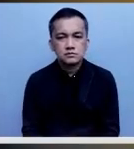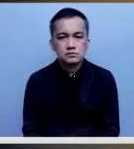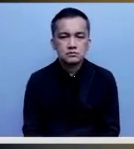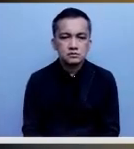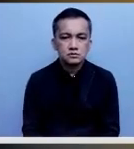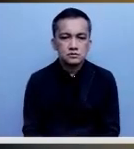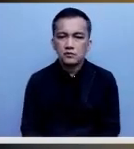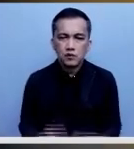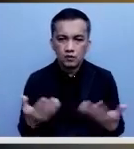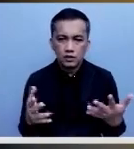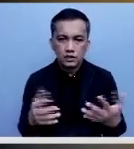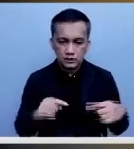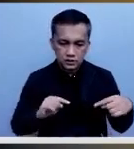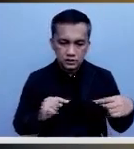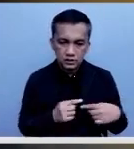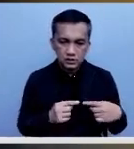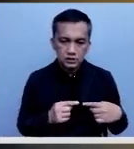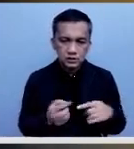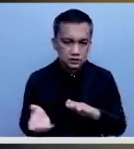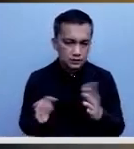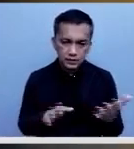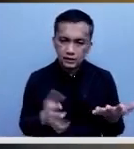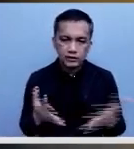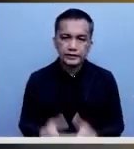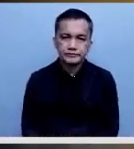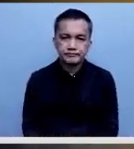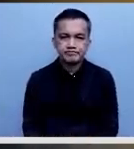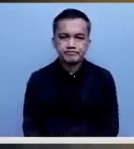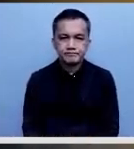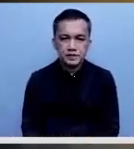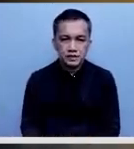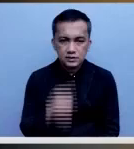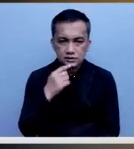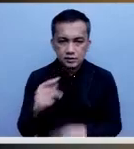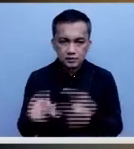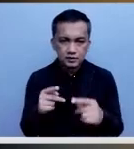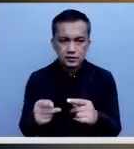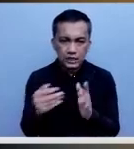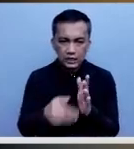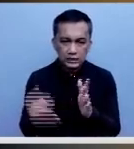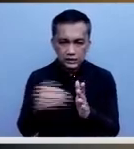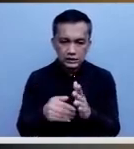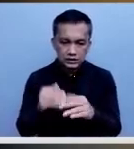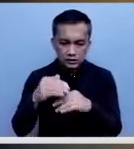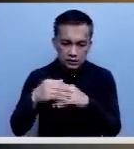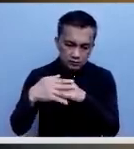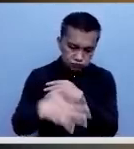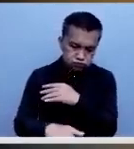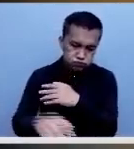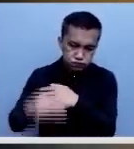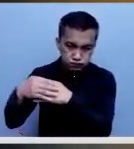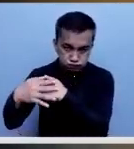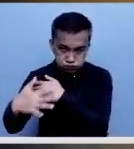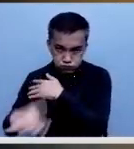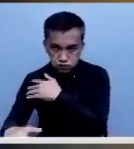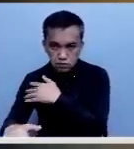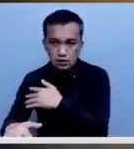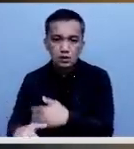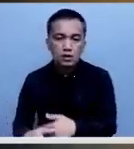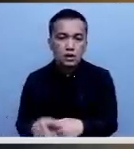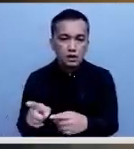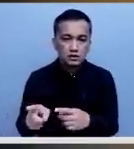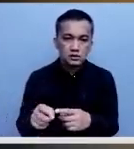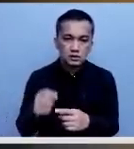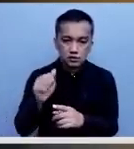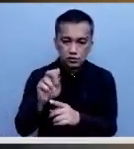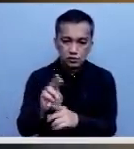Wala namang nasaktan o nasawi sa pagguho. Ayon sa mga residente, sunod-sunod na ang landslide sa kanilang lugar. Nitong Agosto nga lang, tatlong beses